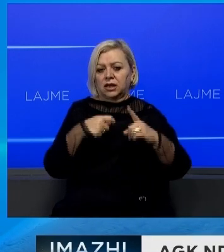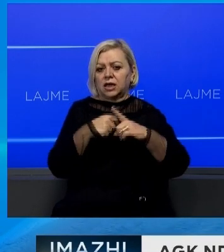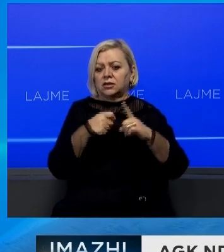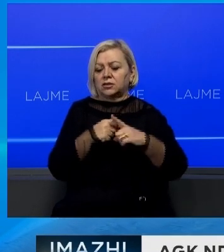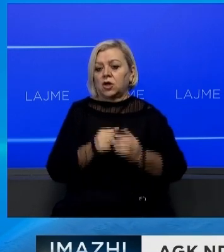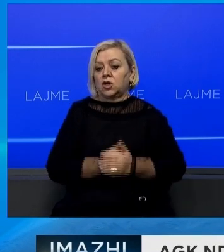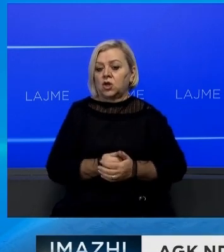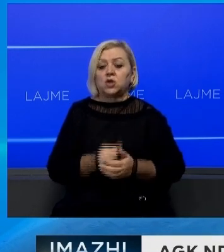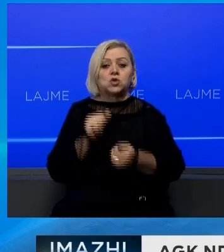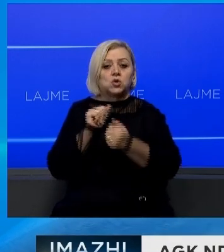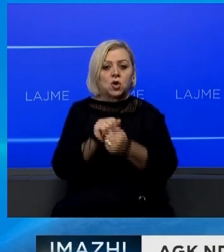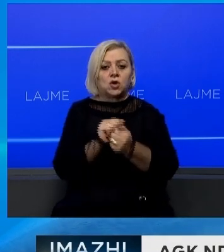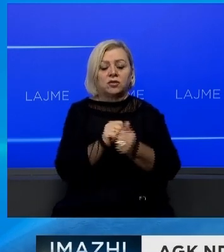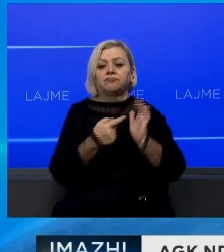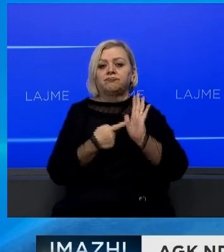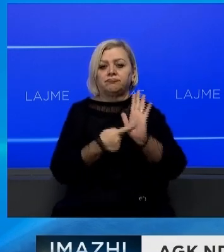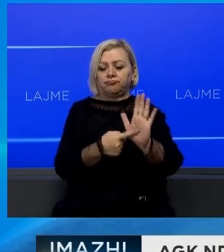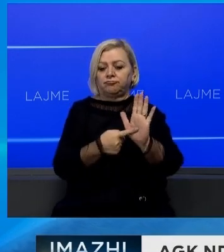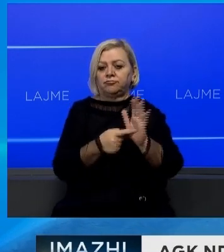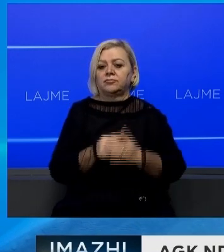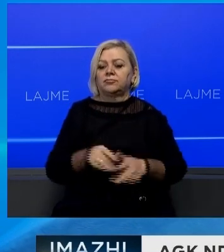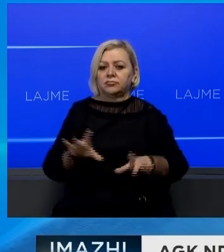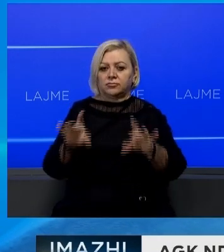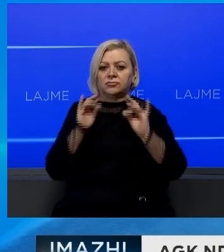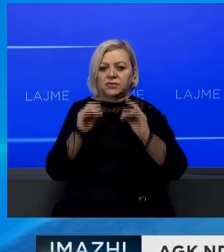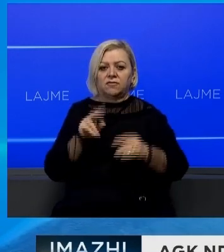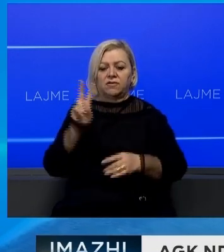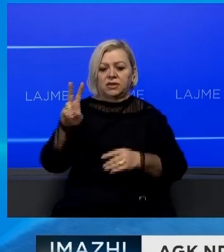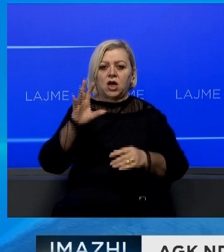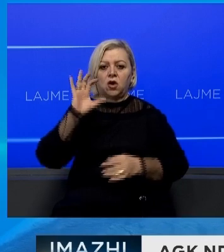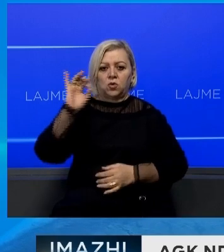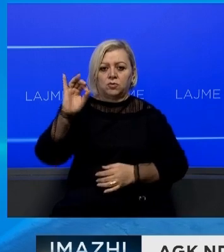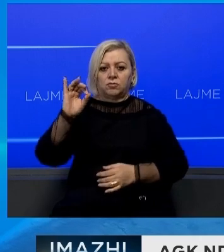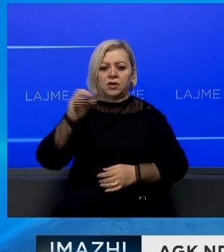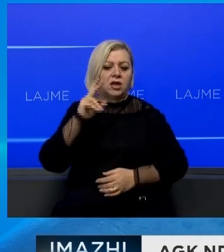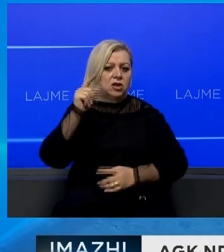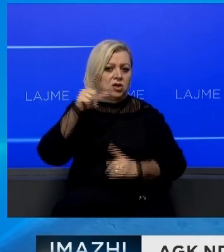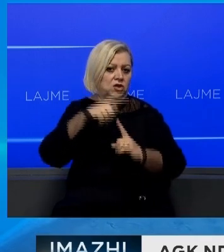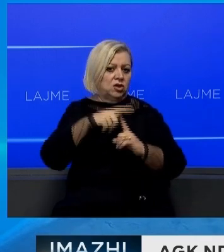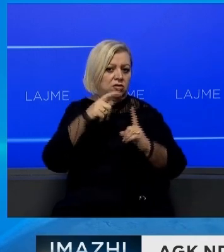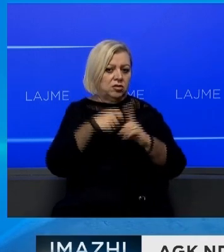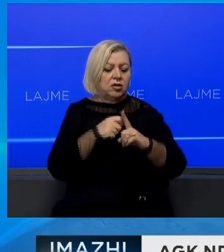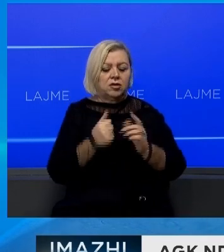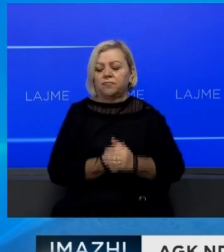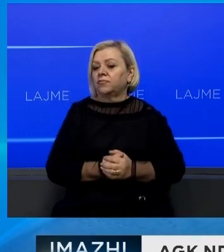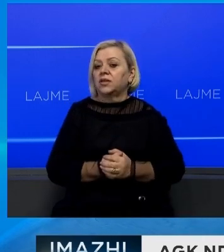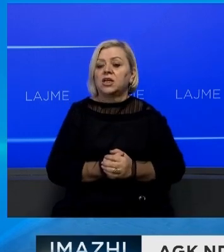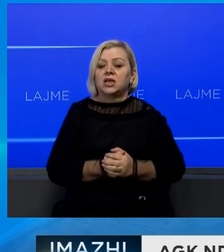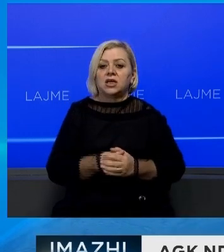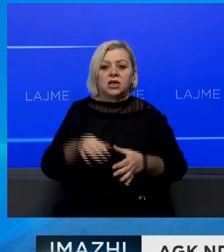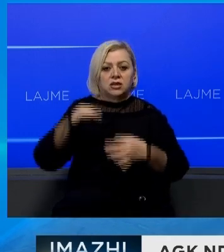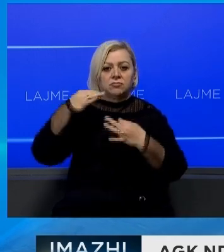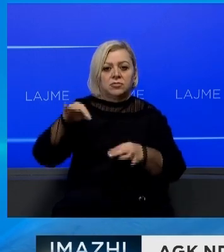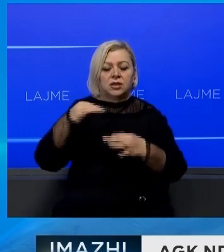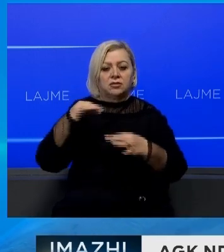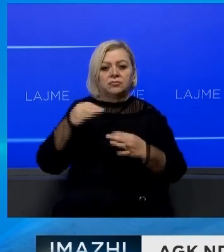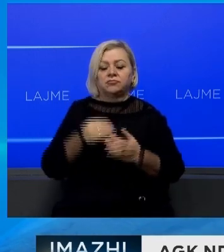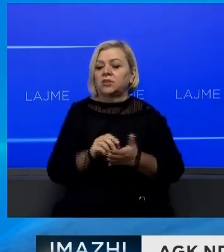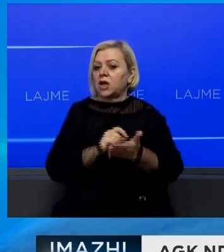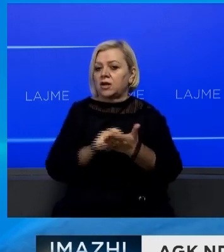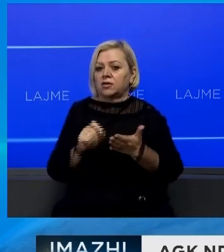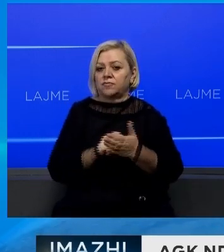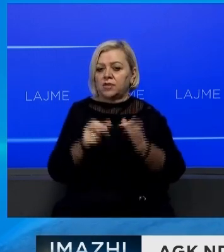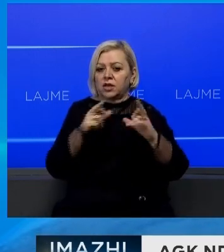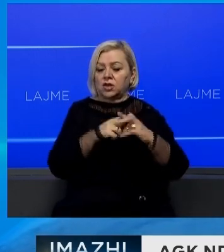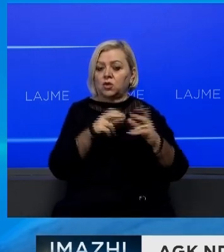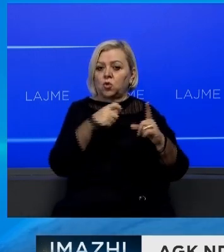për storjen më të mirë televizive e mori Valdete Osmani nga RTK-ja. Çmimi për storjen më të mirë ju dha gazetarit